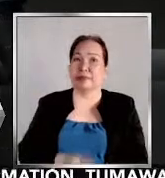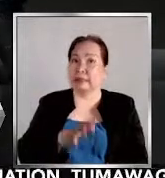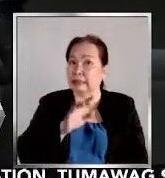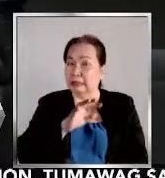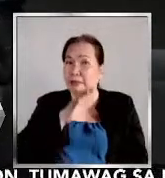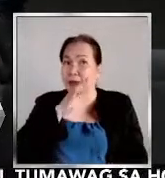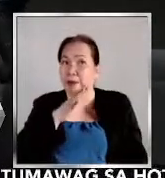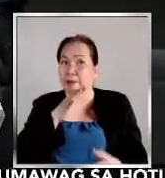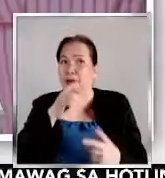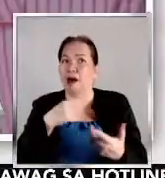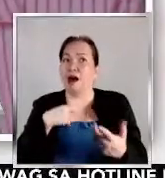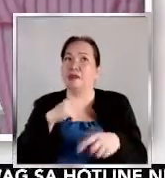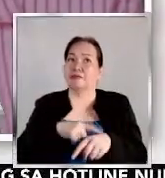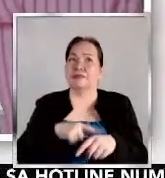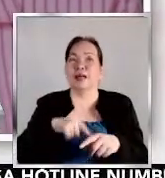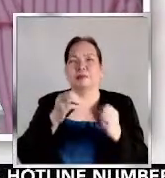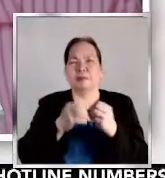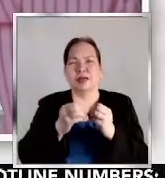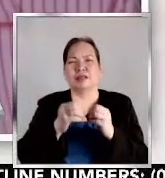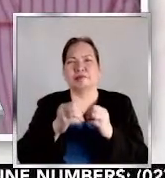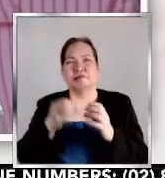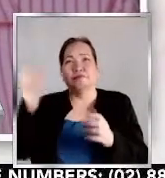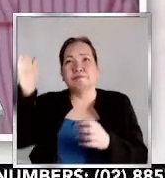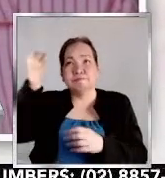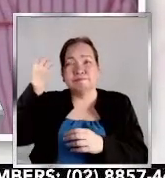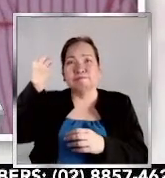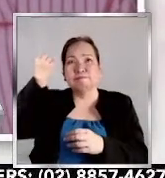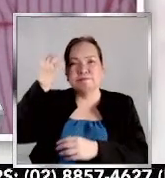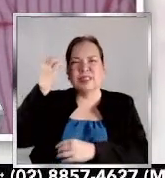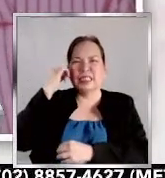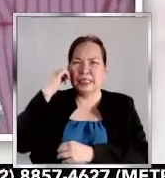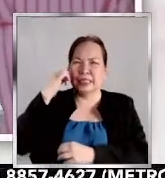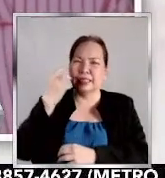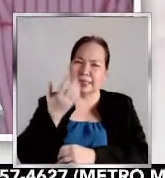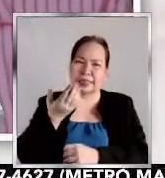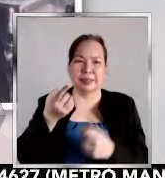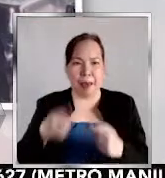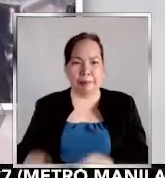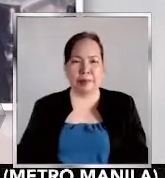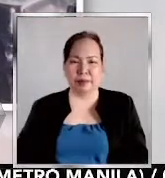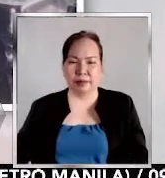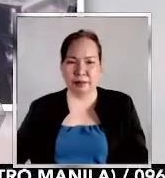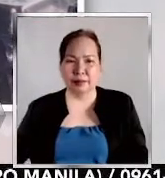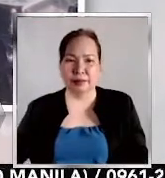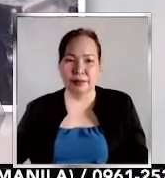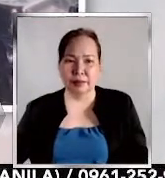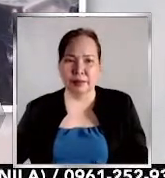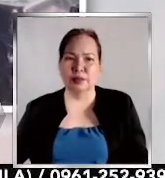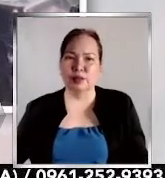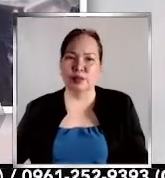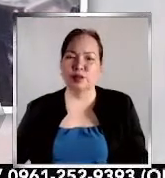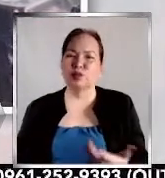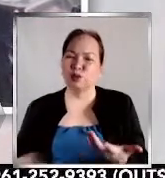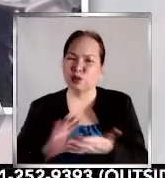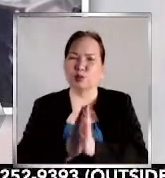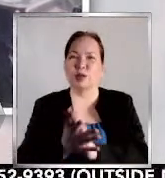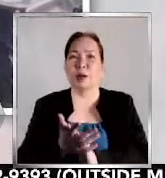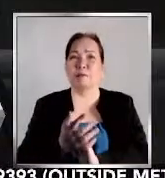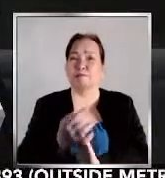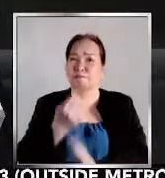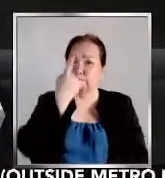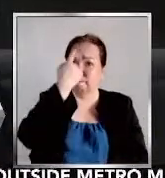na magmuni-muni. At sa tingin ko, talagang nangungulila na siya sa tatay ko.